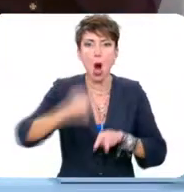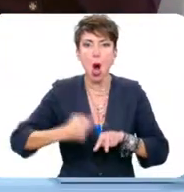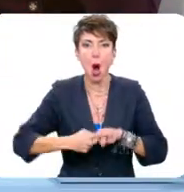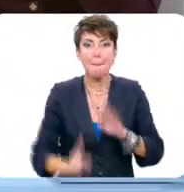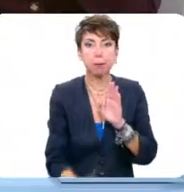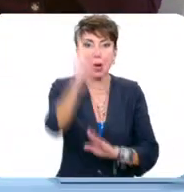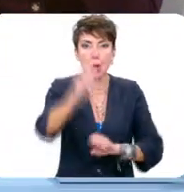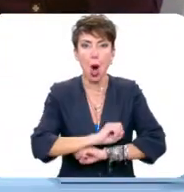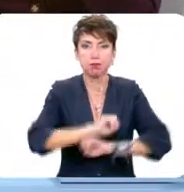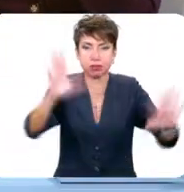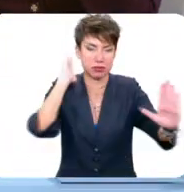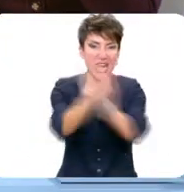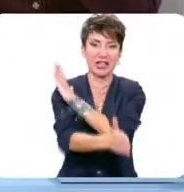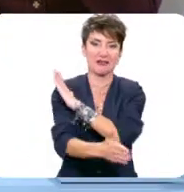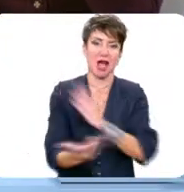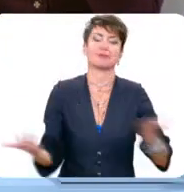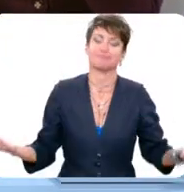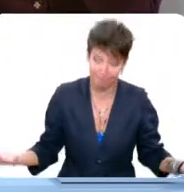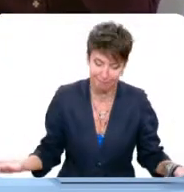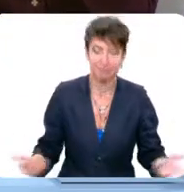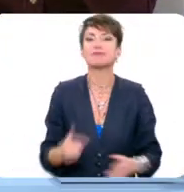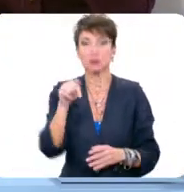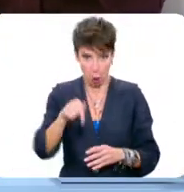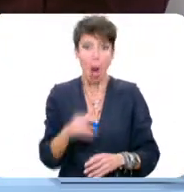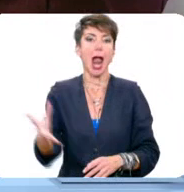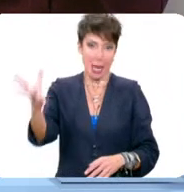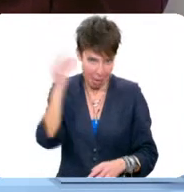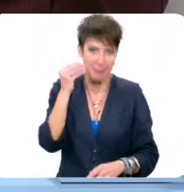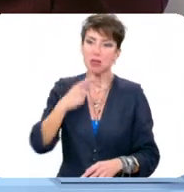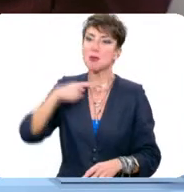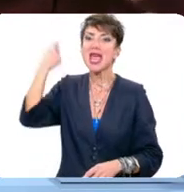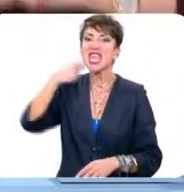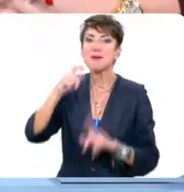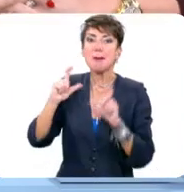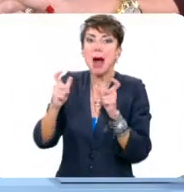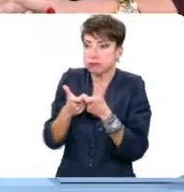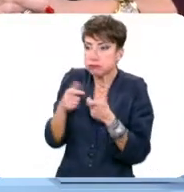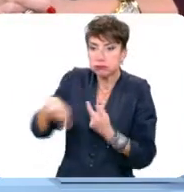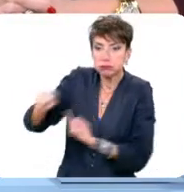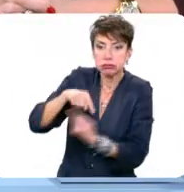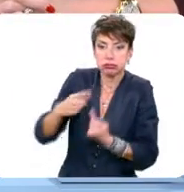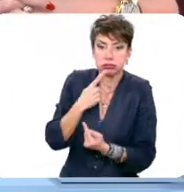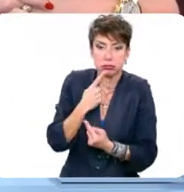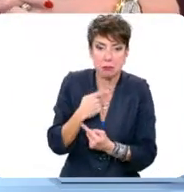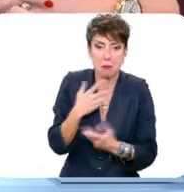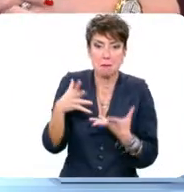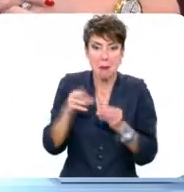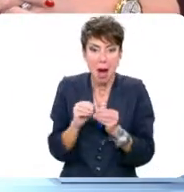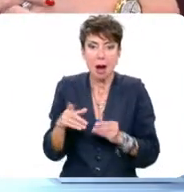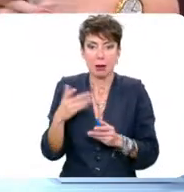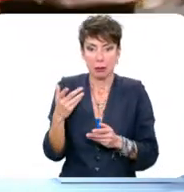τους έχουμε κοντά μας. Είναι η Ειρήνη Πεϊβάνη στο σπίτι του Χρήστου, μαζί με την Ωνά, μαζί με τη μητέρα του.